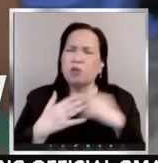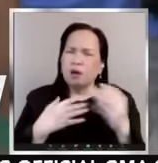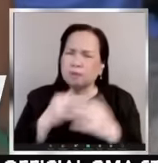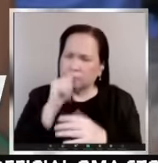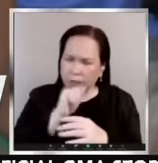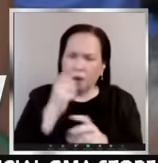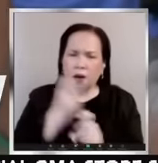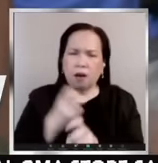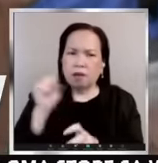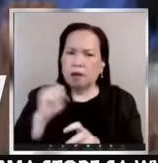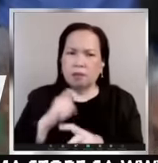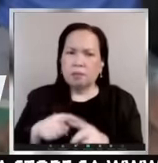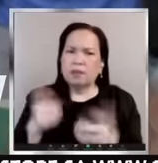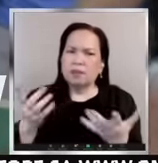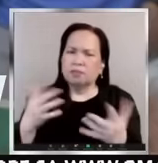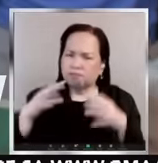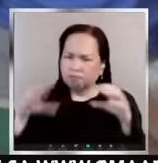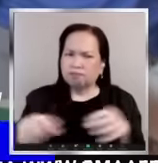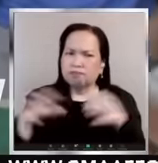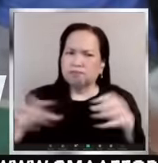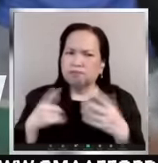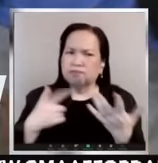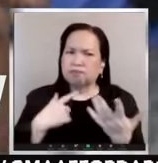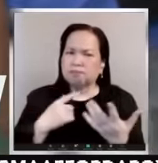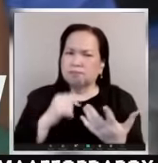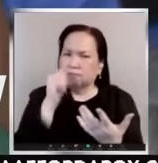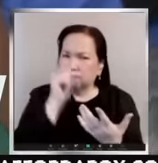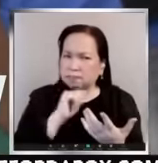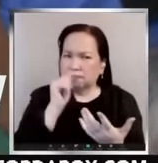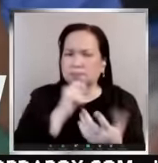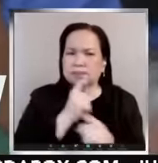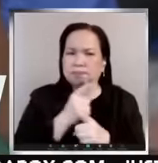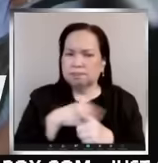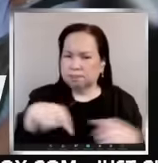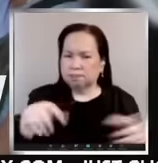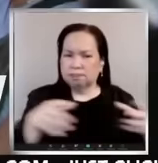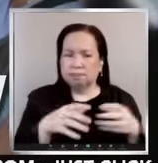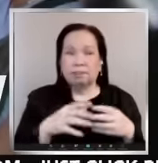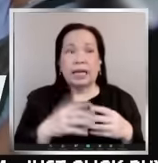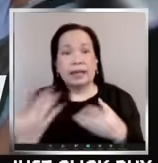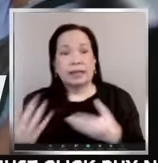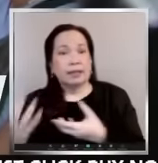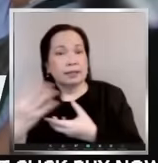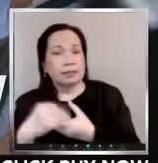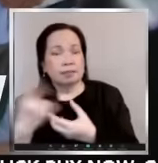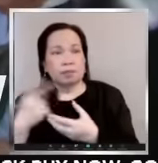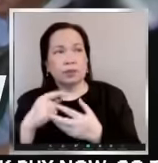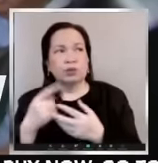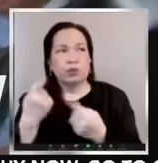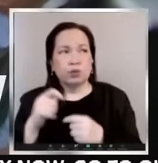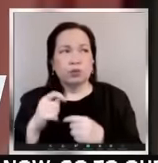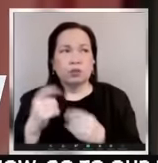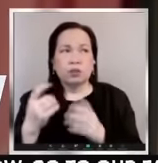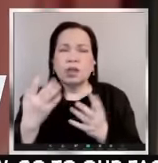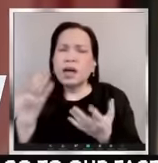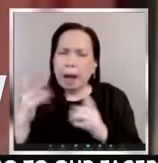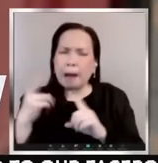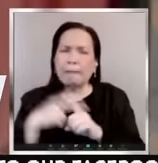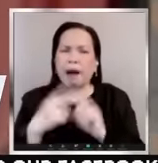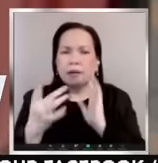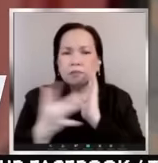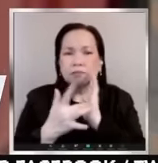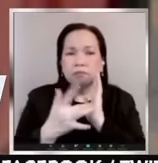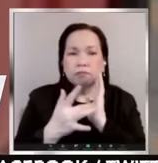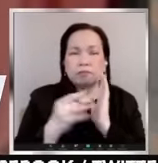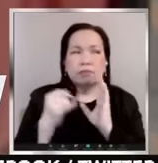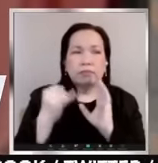Lalahok naman sa tatlong araw na tigil pasada ng manibela ang ilang operator na sinubukan namang mag-modernize ng kanilang jeepney. Tulad ni Jerry, di